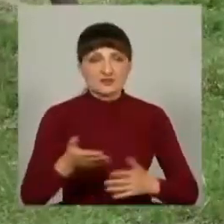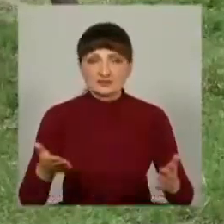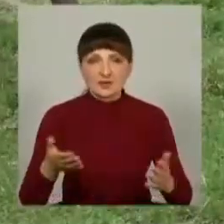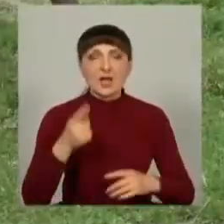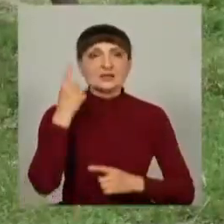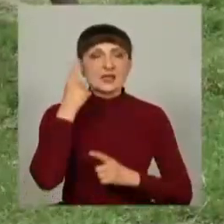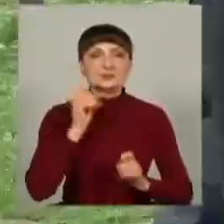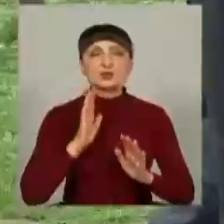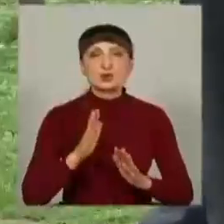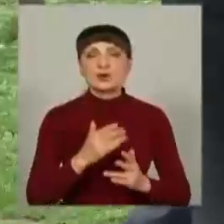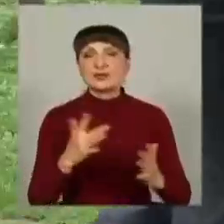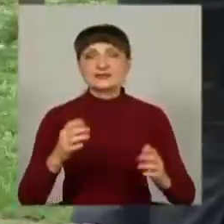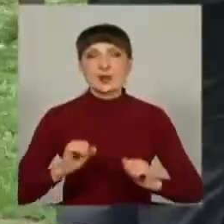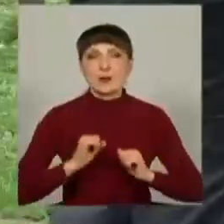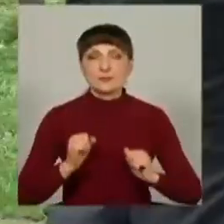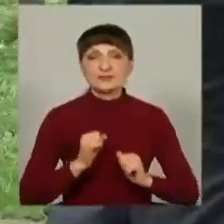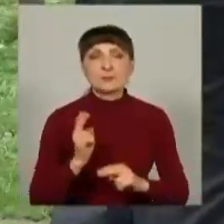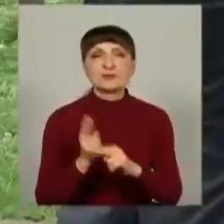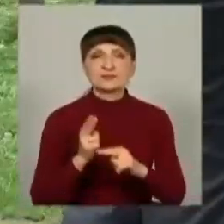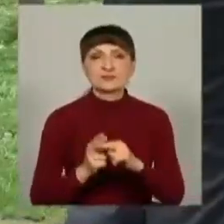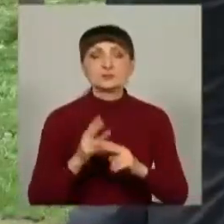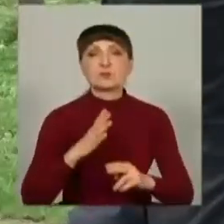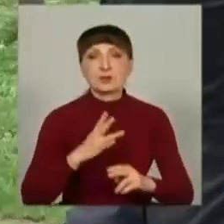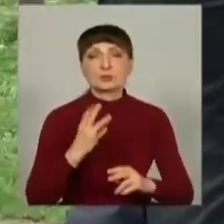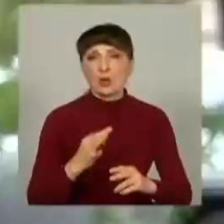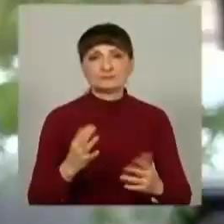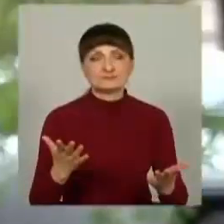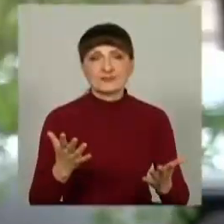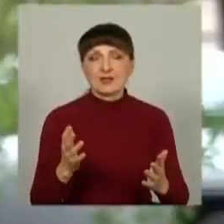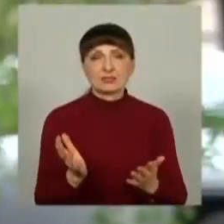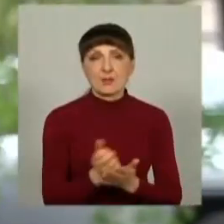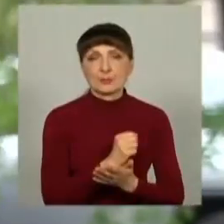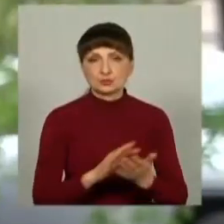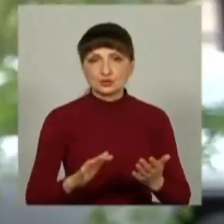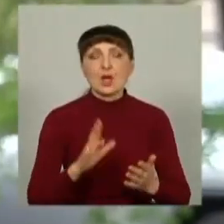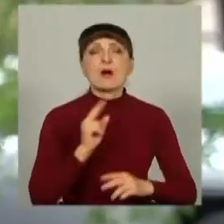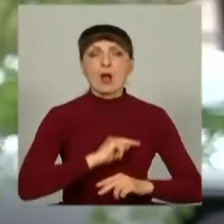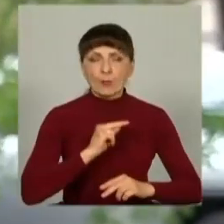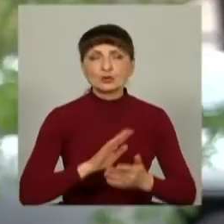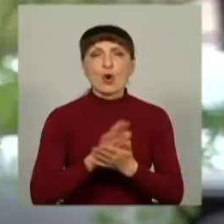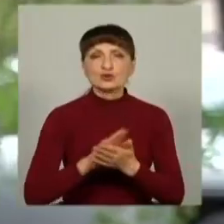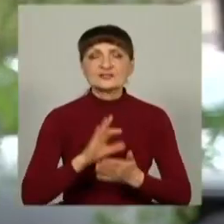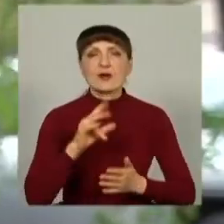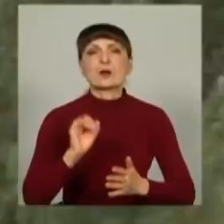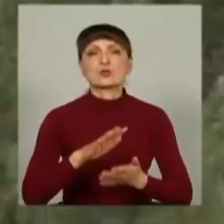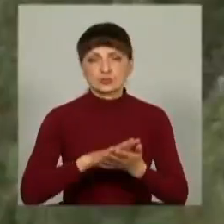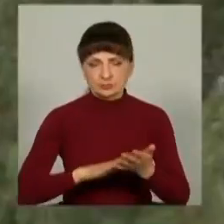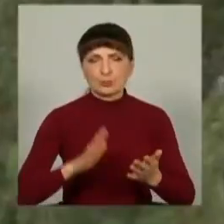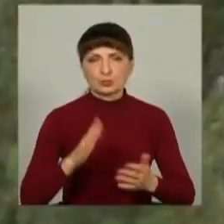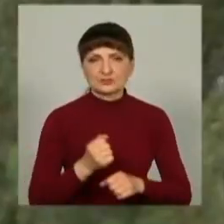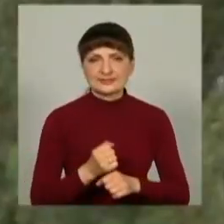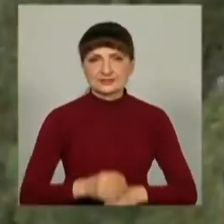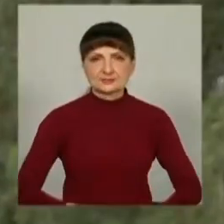сообщили о нескольких неудачных попытках пресечь факты незаконного выброса мусора и заверили что работы по очистке свалки ведутся